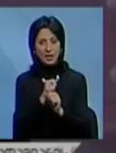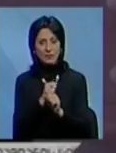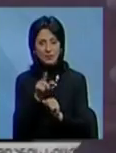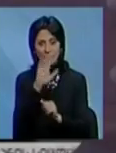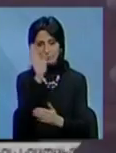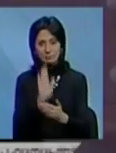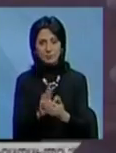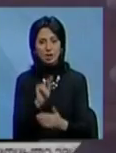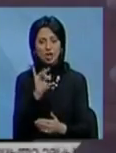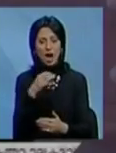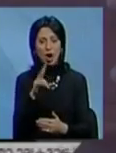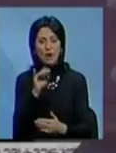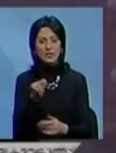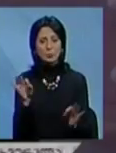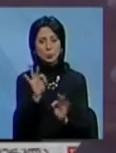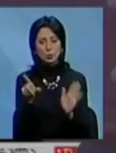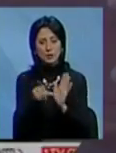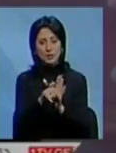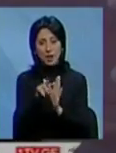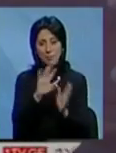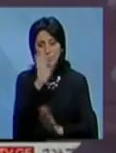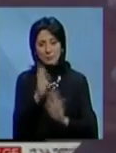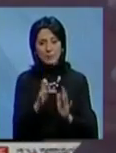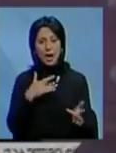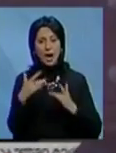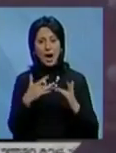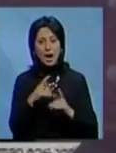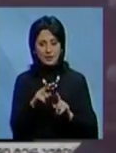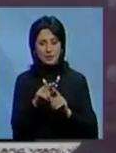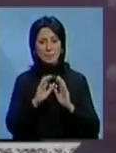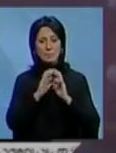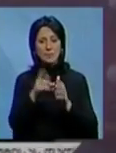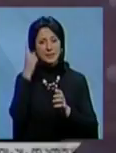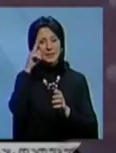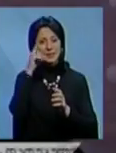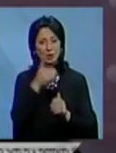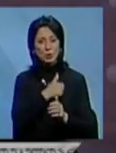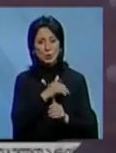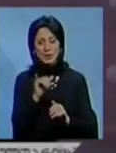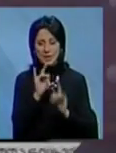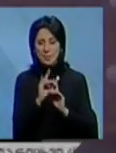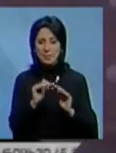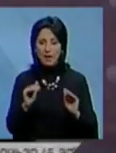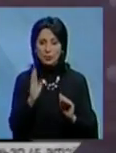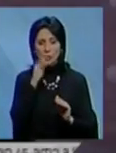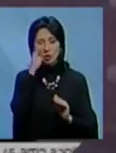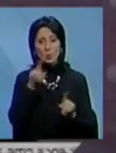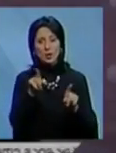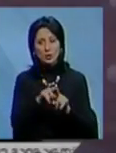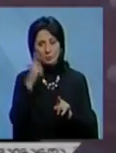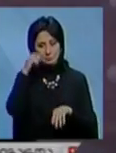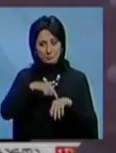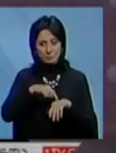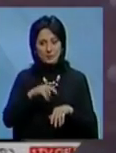მას ფონად ჩაიკოვსკის მუსიკა სდევს. ამ ინსტალაციით არტისტებს ჯადოსნური სამყაროს შექმნა სურდათ, სადაც ბავშვებიც და მშობლებიც